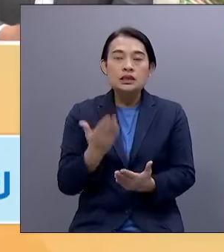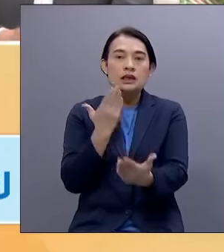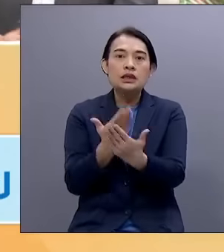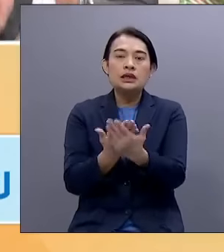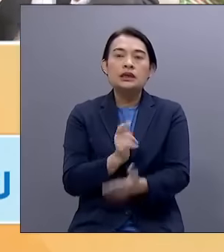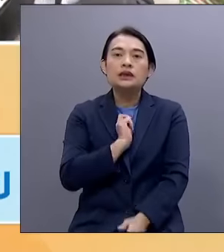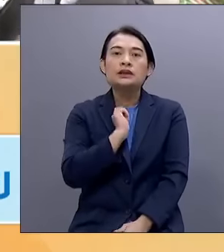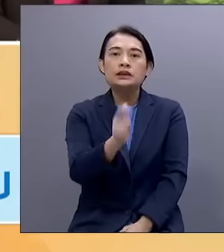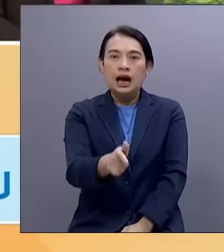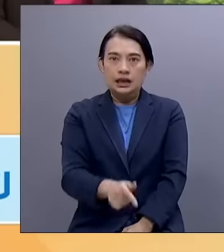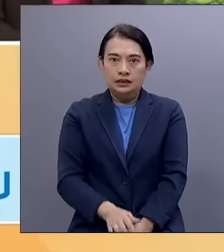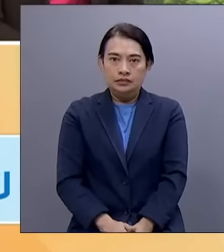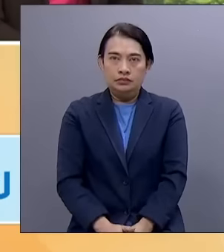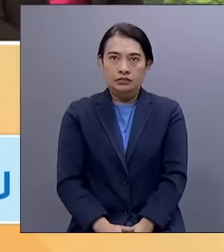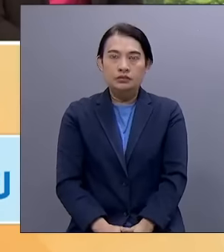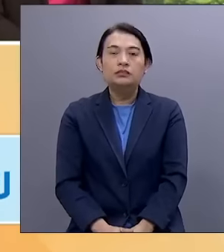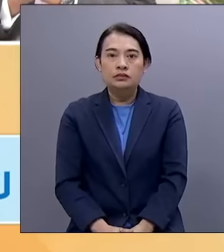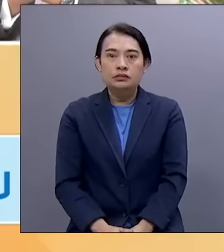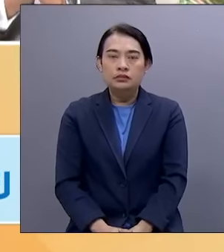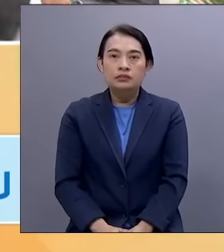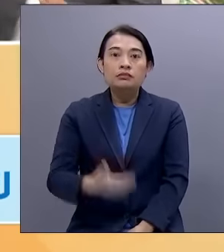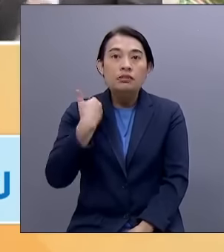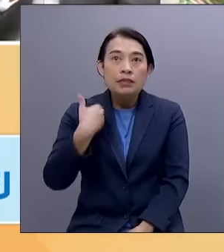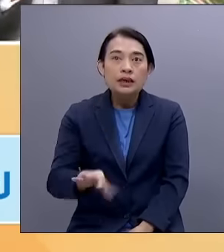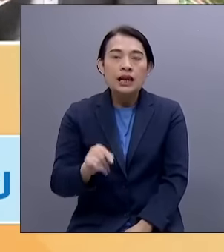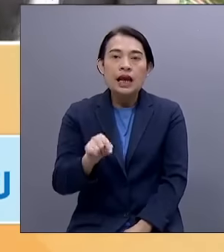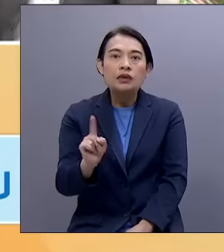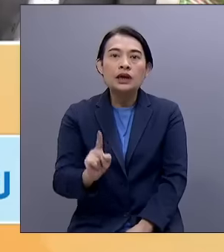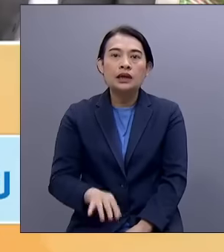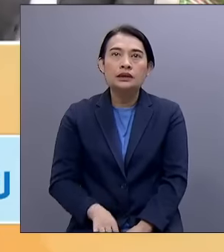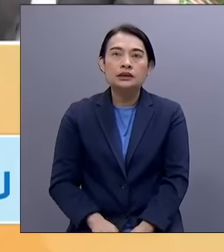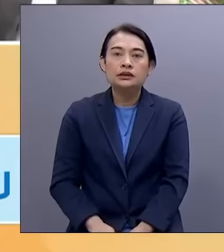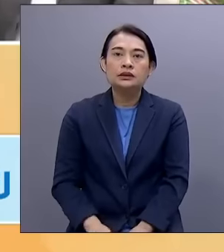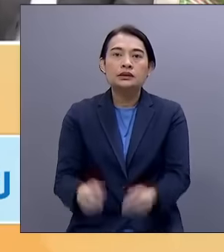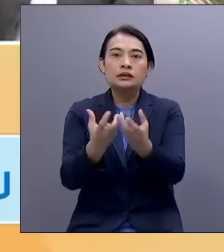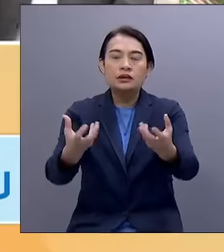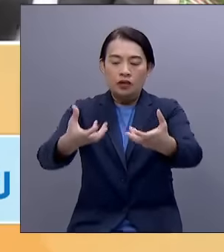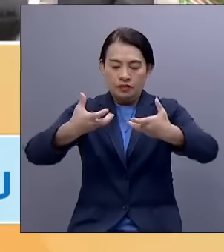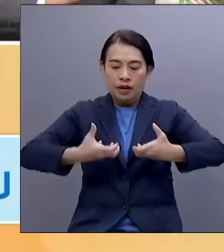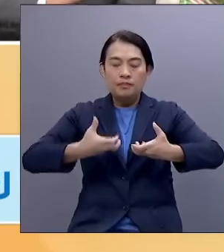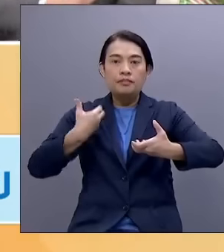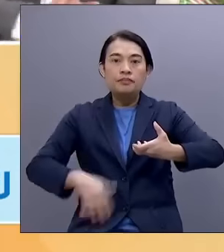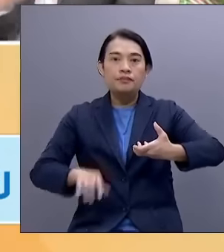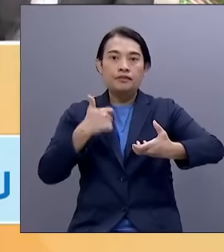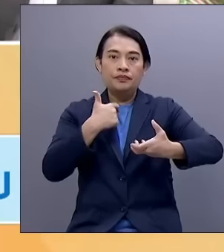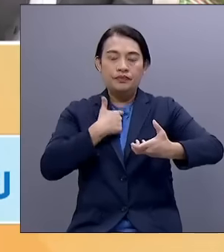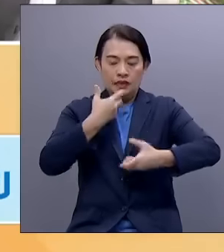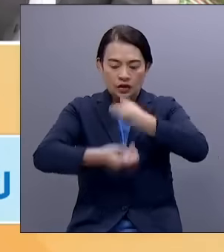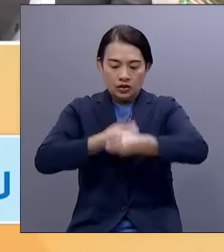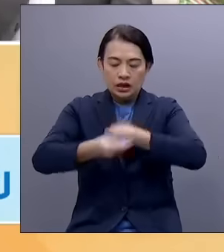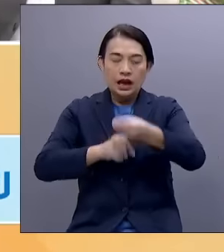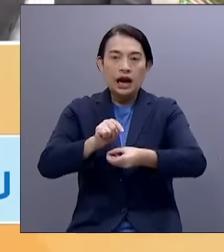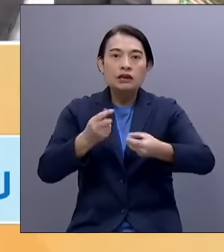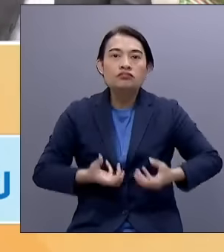เงินอ่าออ่าเพราะฉะนั้นเนี่ยเมื่อสัญญาเกิดขึ้นมาแล้วเนี่ยนะครับไอ้เรื่องการส่งของเนี่ยมันเป็นหน้าที่ของผู้ขายเขาก็ส่งไป